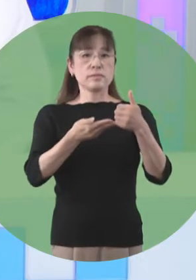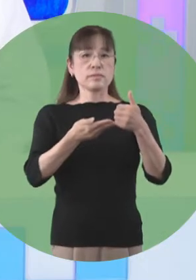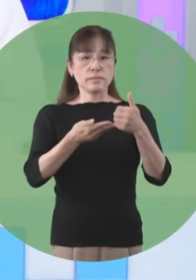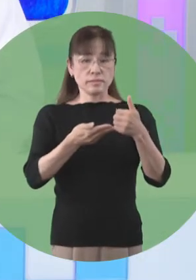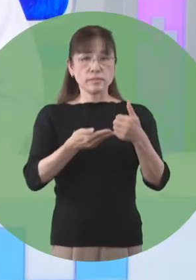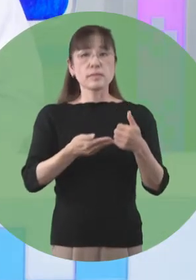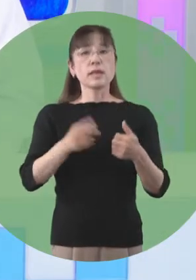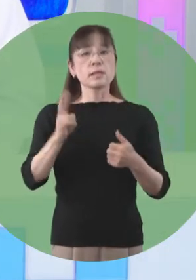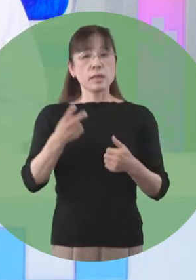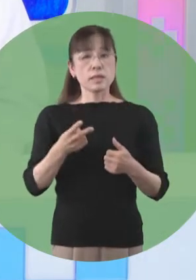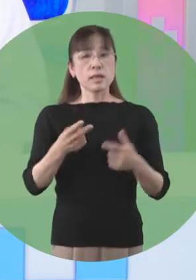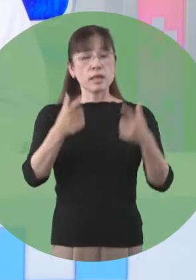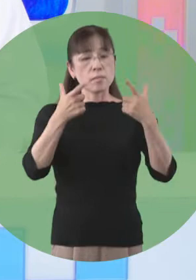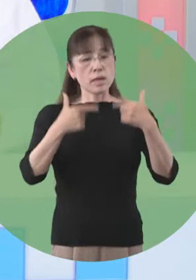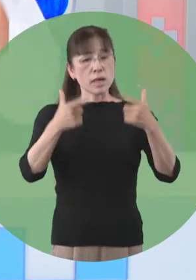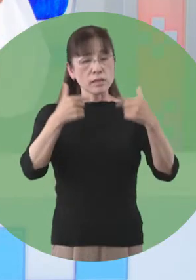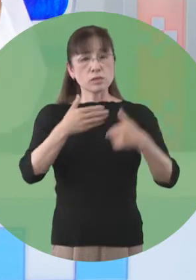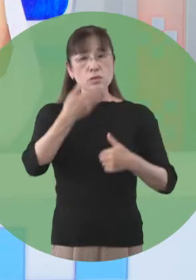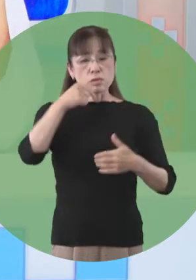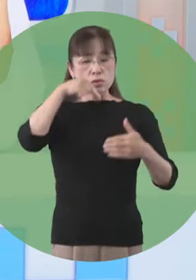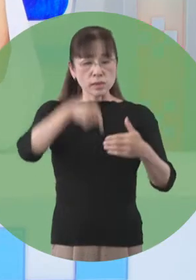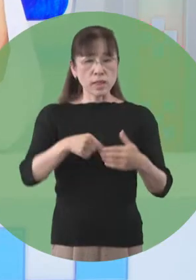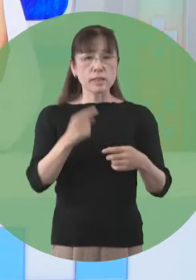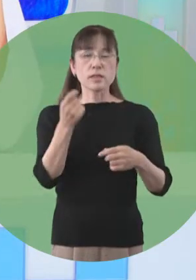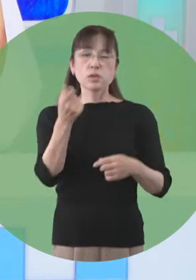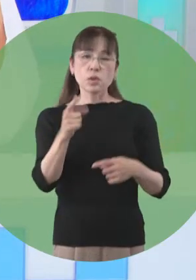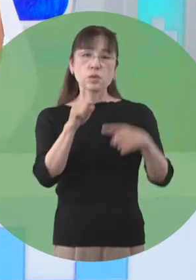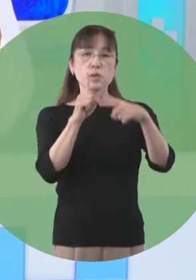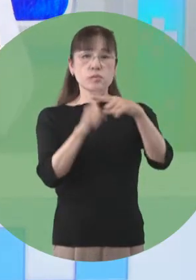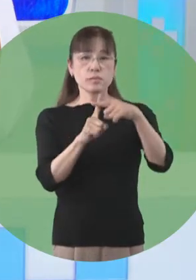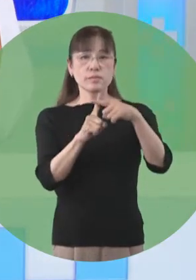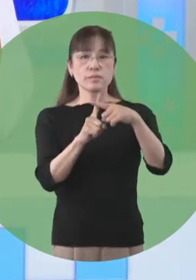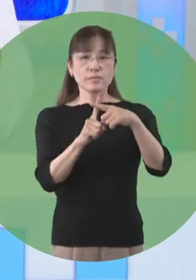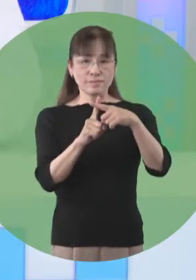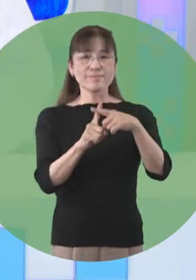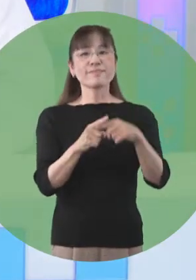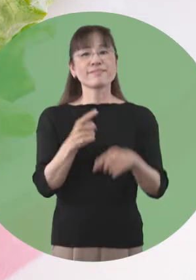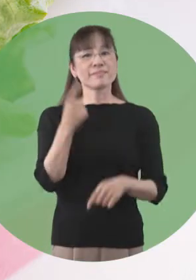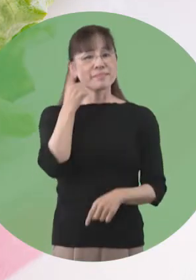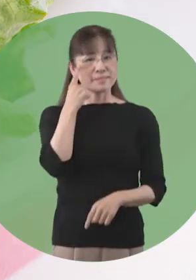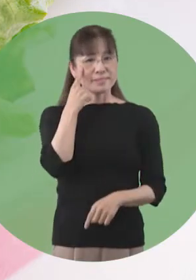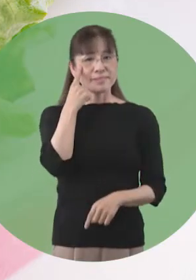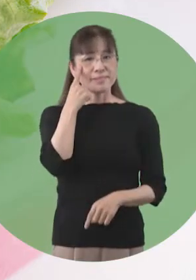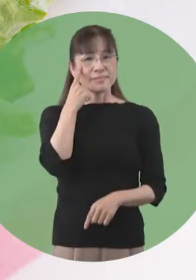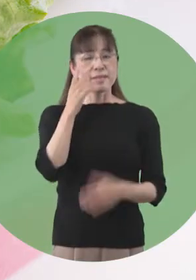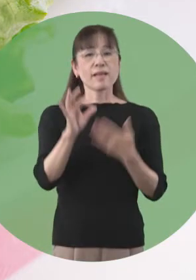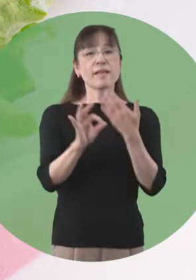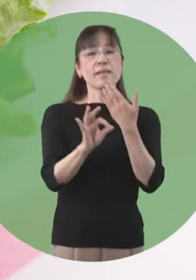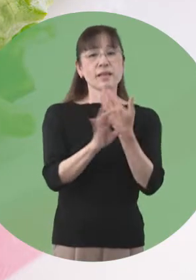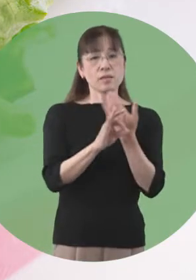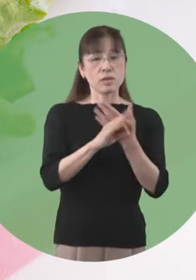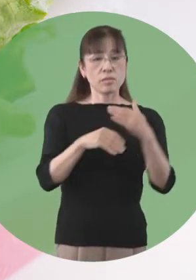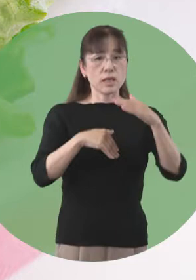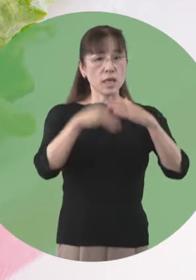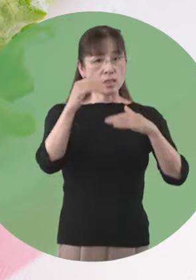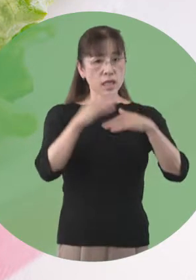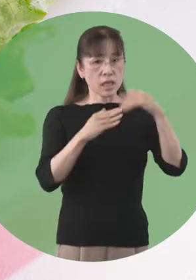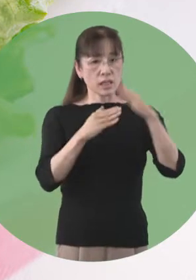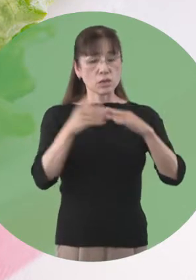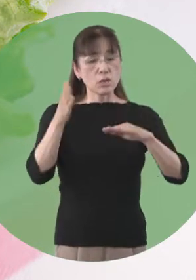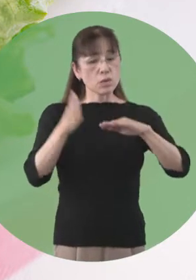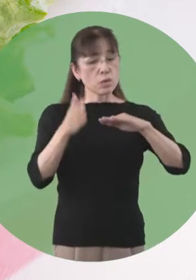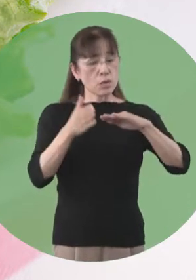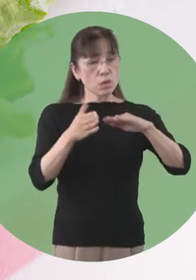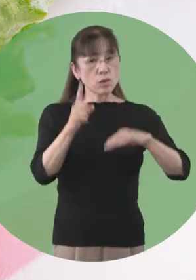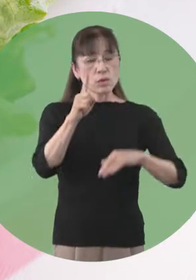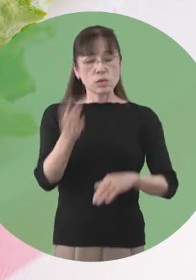それと毎日の食事にもちょこっとプラスを意識してみましょう。不足しがちな野菜をあと一